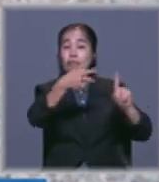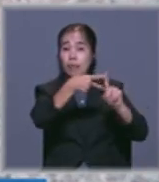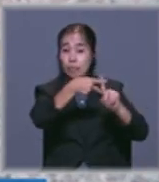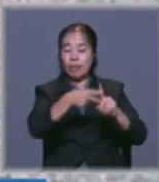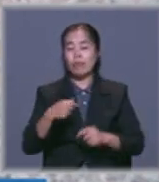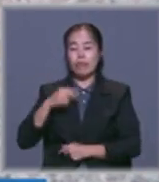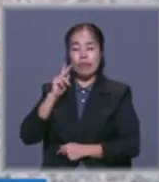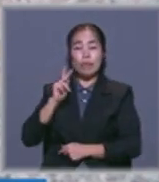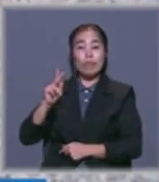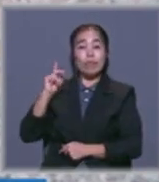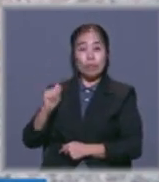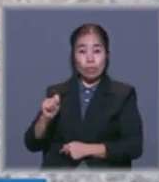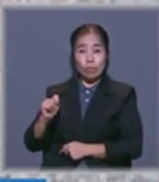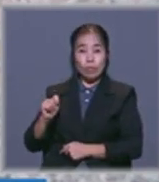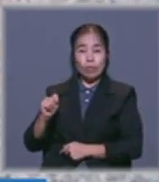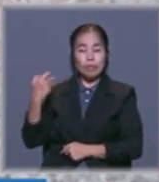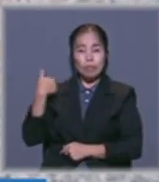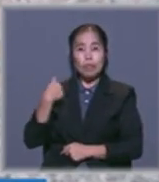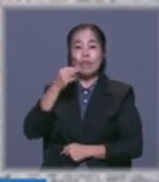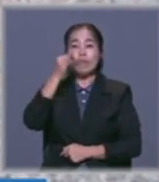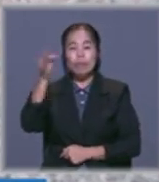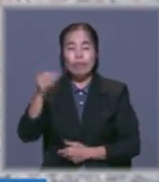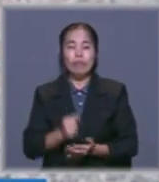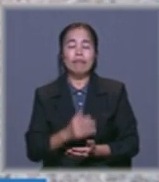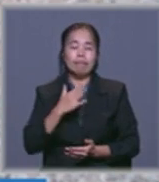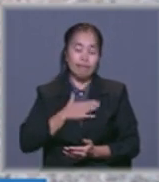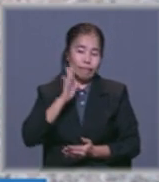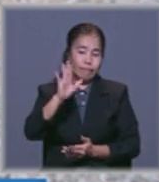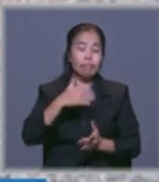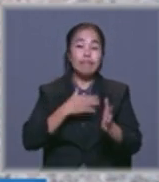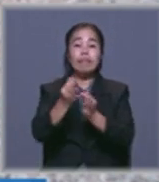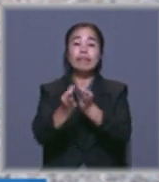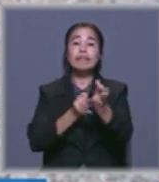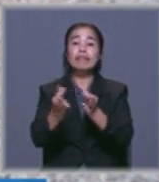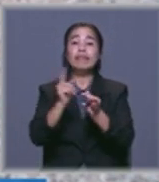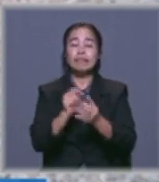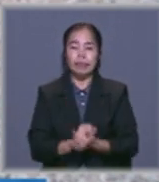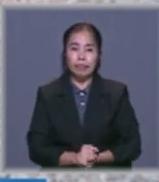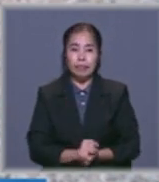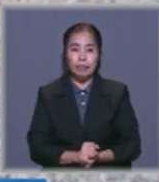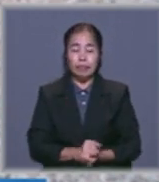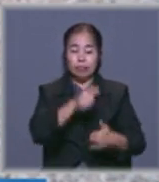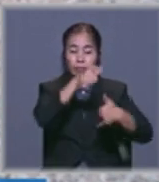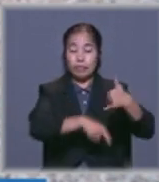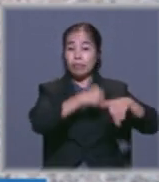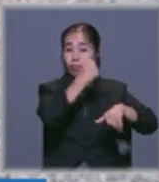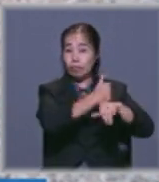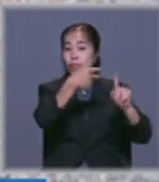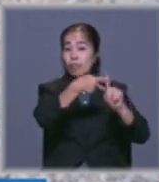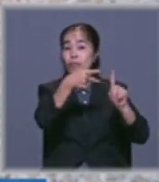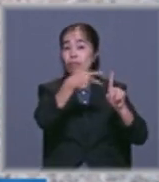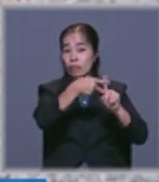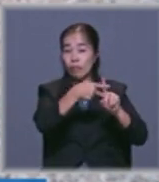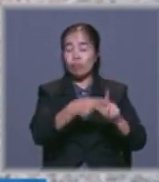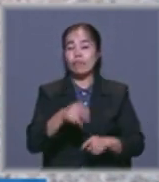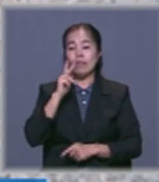การการเลือกตั้งมานะครับผมก็ขอเรียนชี้แจงตรงนี้กับพี่น้องสื่อมวลชนว่ากรณีของคุณธนาธรนั้นแม้จะผ่าน